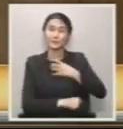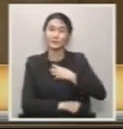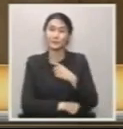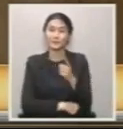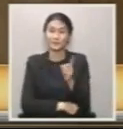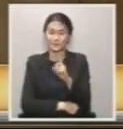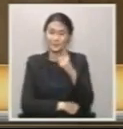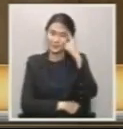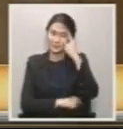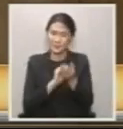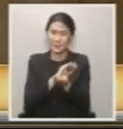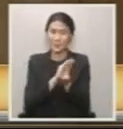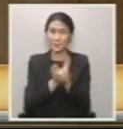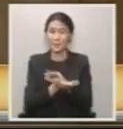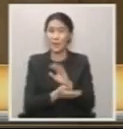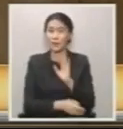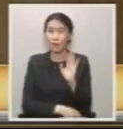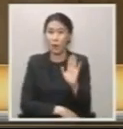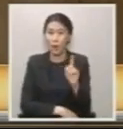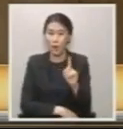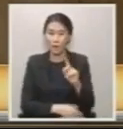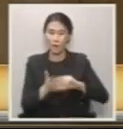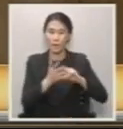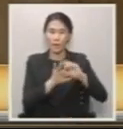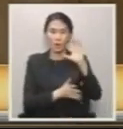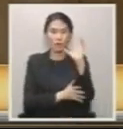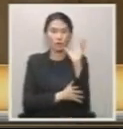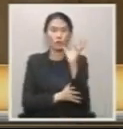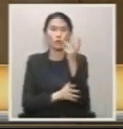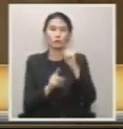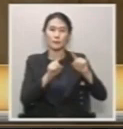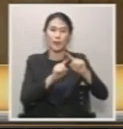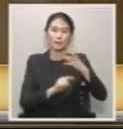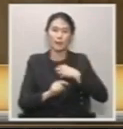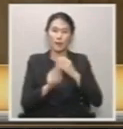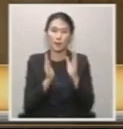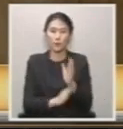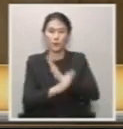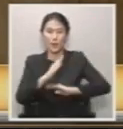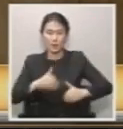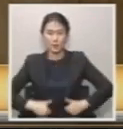มีการเปลี่ยนแปลงของโลกยุคใหม่ครับเพื่อให้คนพิการนั้น